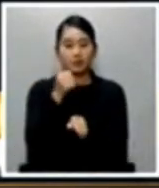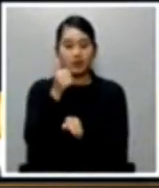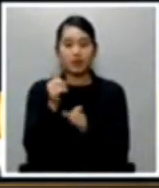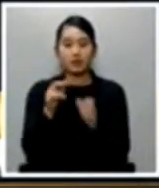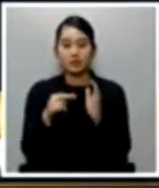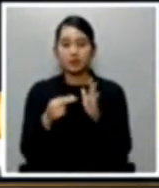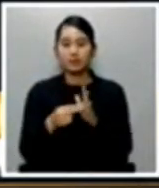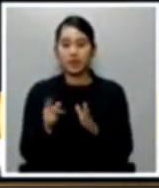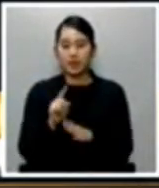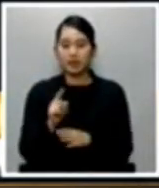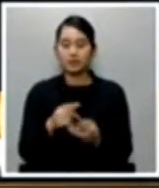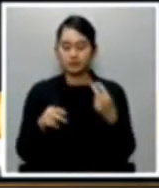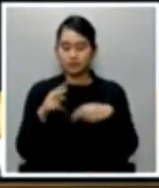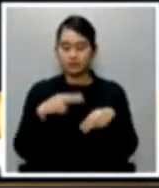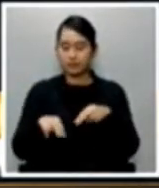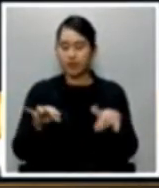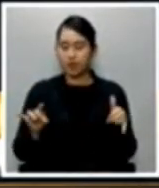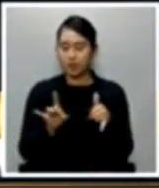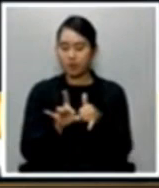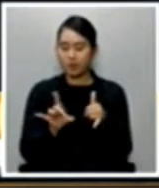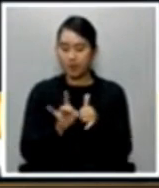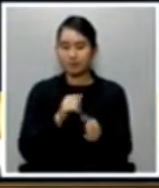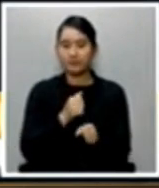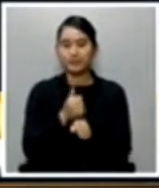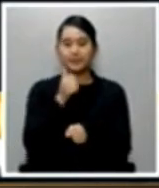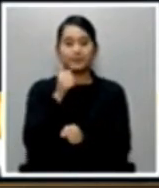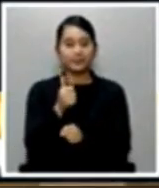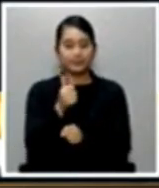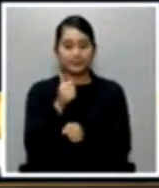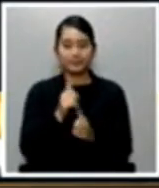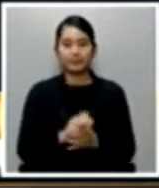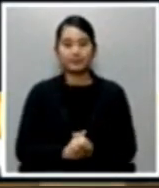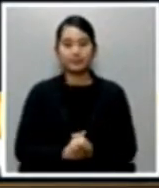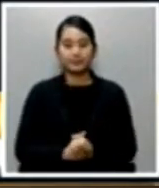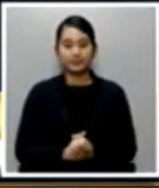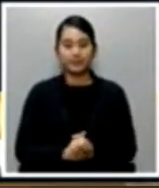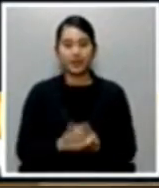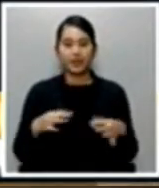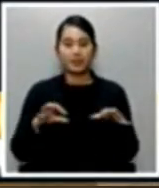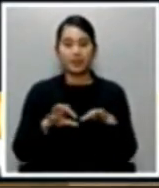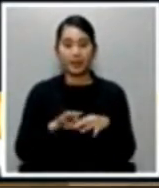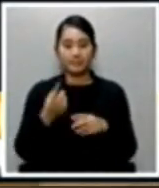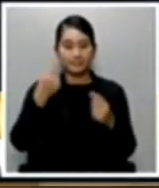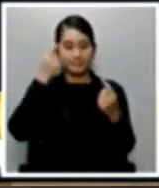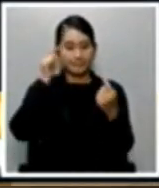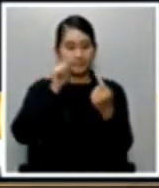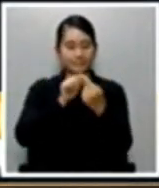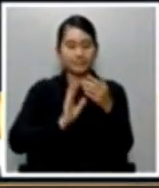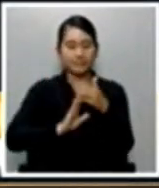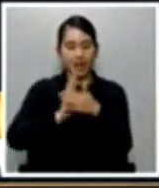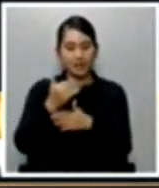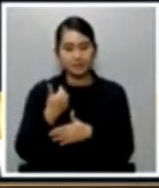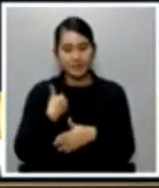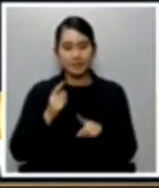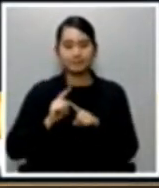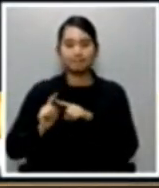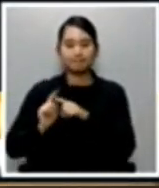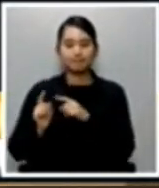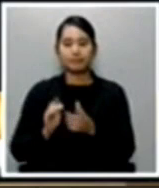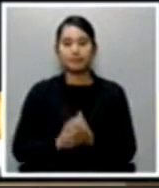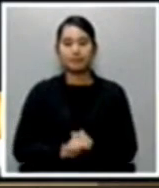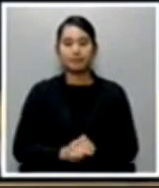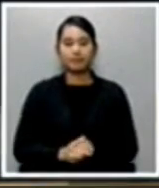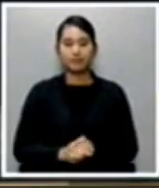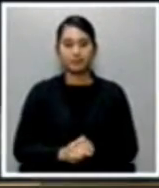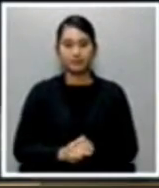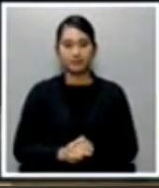ก็ยังสามารถรักษาคุณภาพนะครับที่จะตอบโจทย์ในเรื่องที่จะตอบโจทย์ในเรื่องของผลสัมฤทธิ์ของผู้เรียนเป็นสำคัญครับก็ข